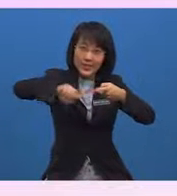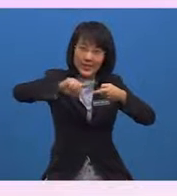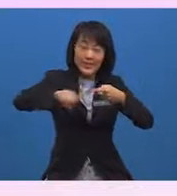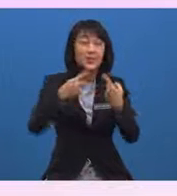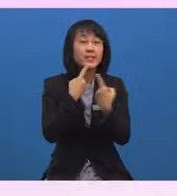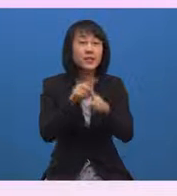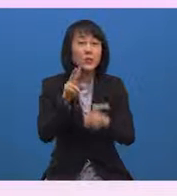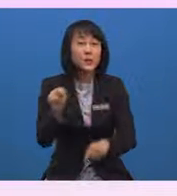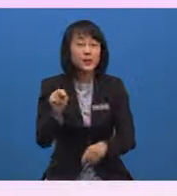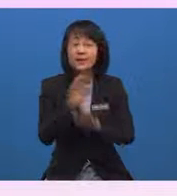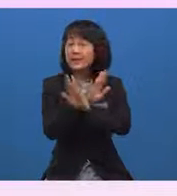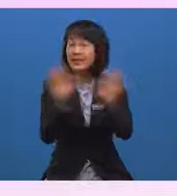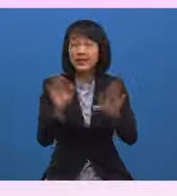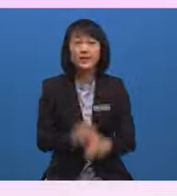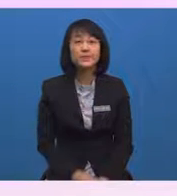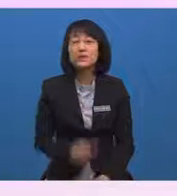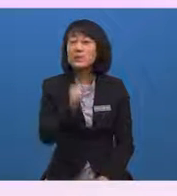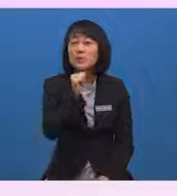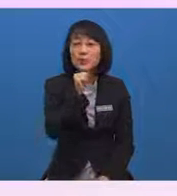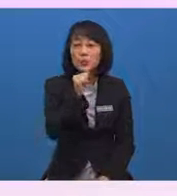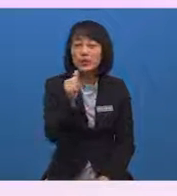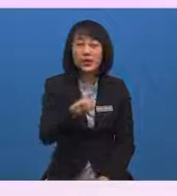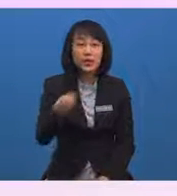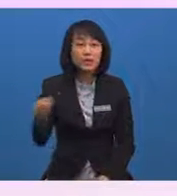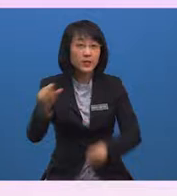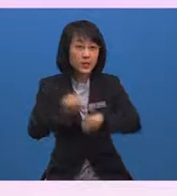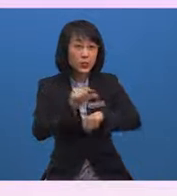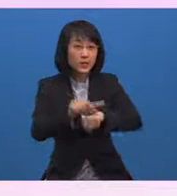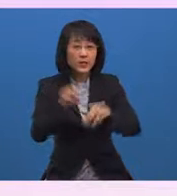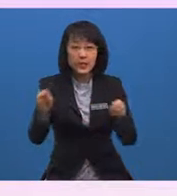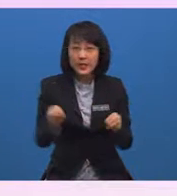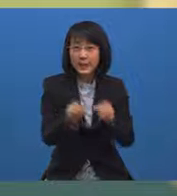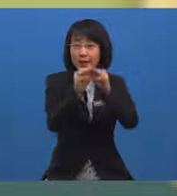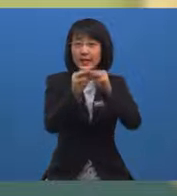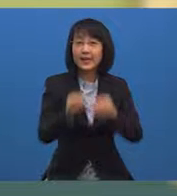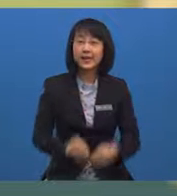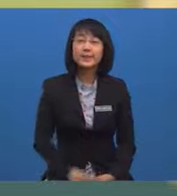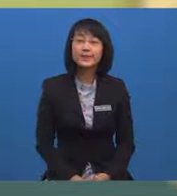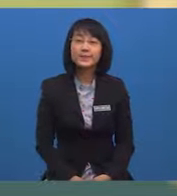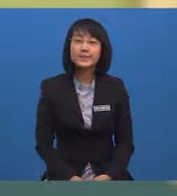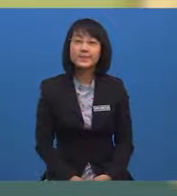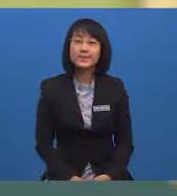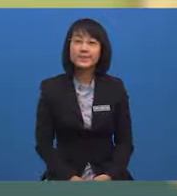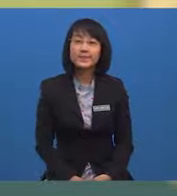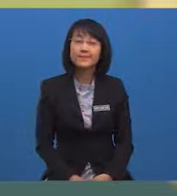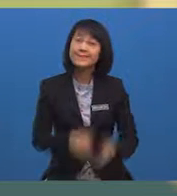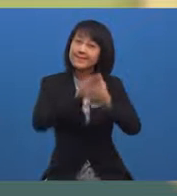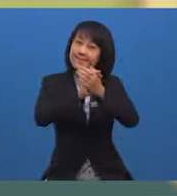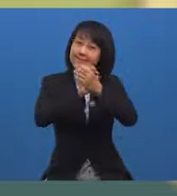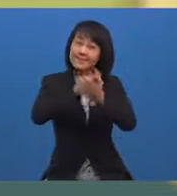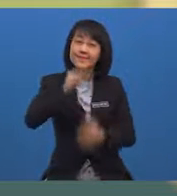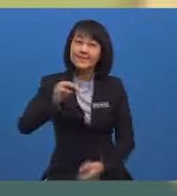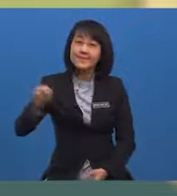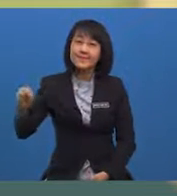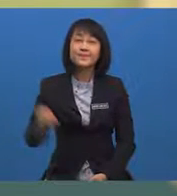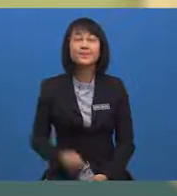Ia adalah bukan objek yang menggunakan magnet. Tahniah murid-murid,